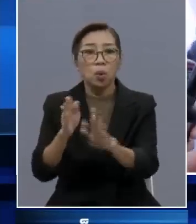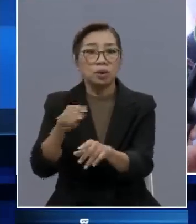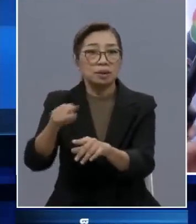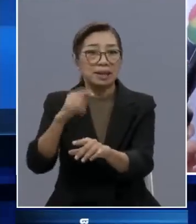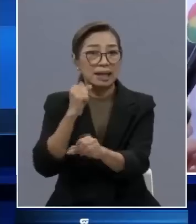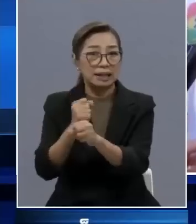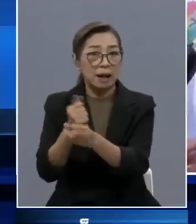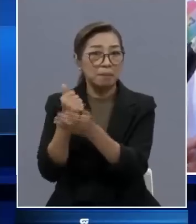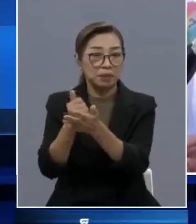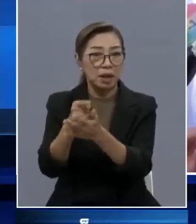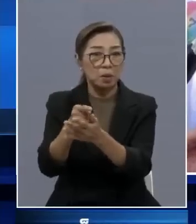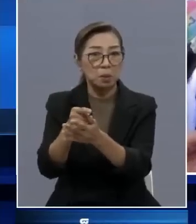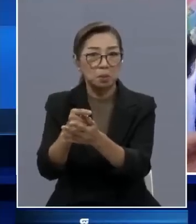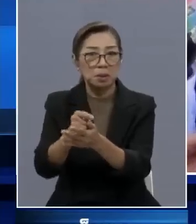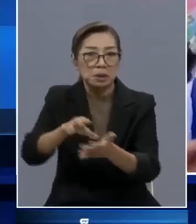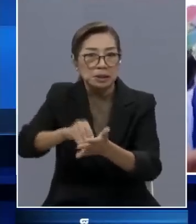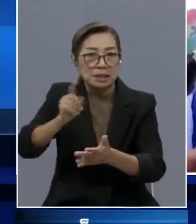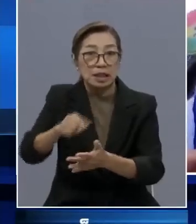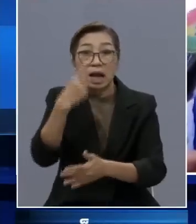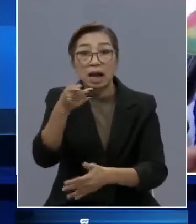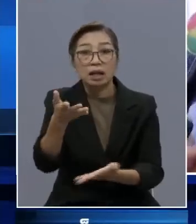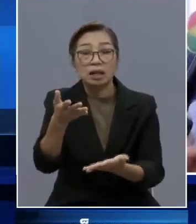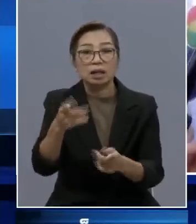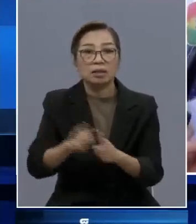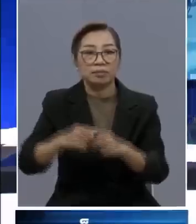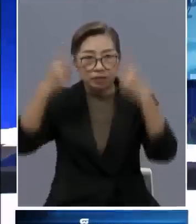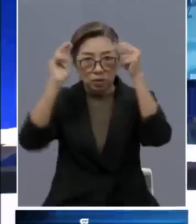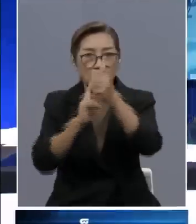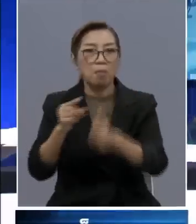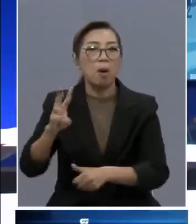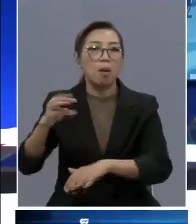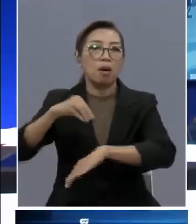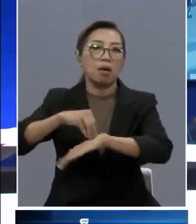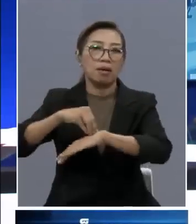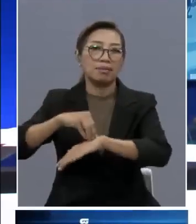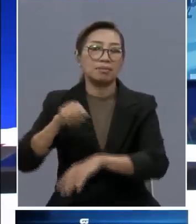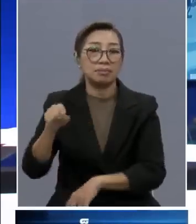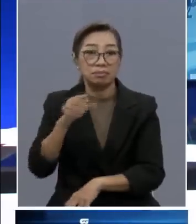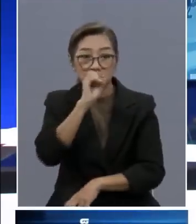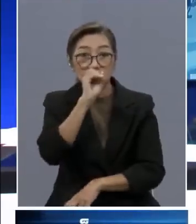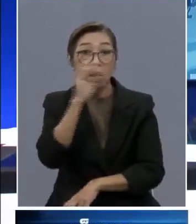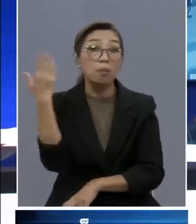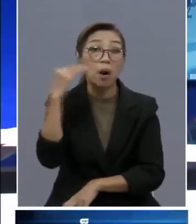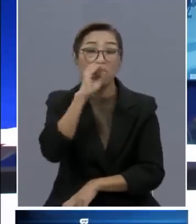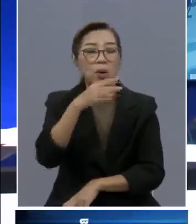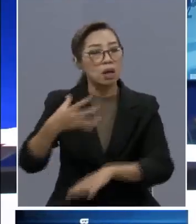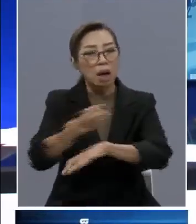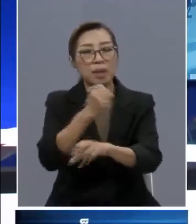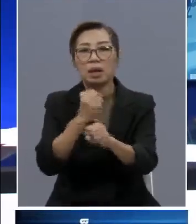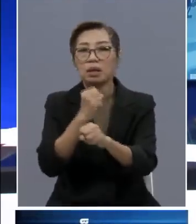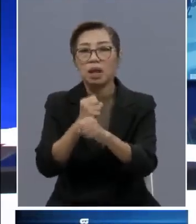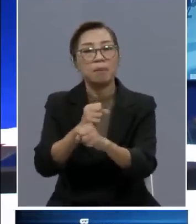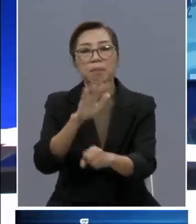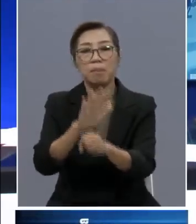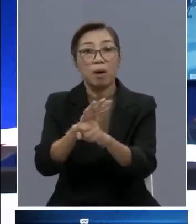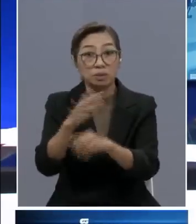แสข่าวลือที่ว่าเนี่ยนะครับไม่ใช่ใครที่ไหนก็คือพลเอกประวิตรวงษ์สุวรรณเพราะอย่างที่บอกไปก็คือเดี๋ยวจะวางมือทางการเมืองใช่ไหมครับแล้วก็มีรายงานข่า